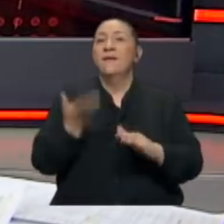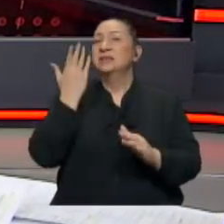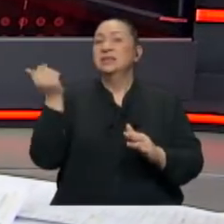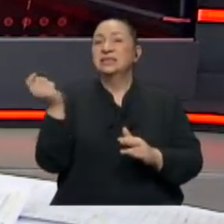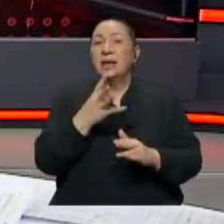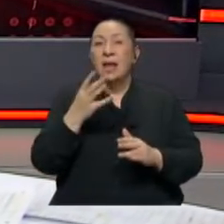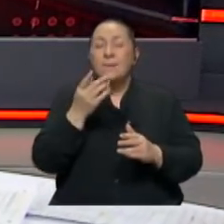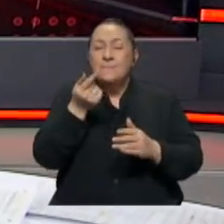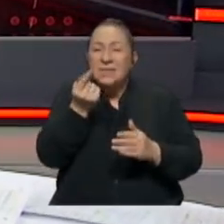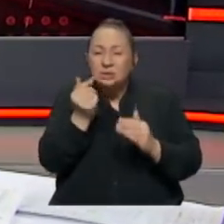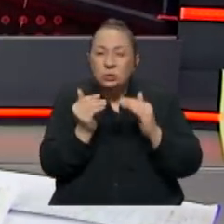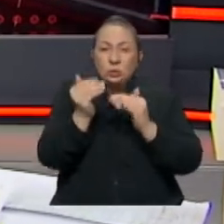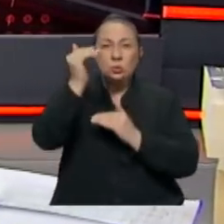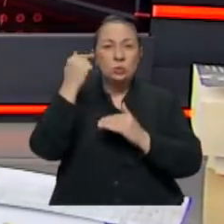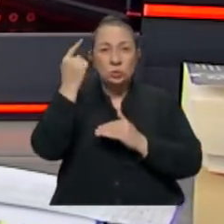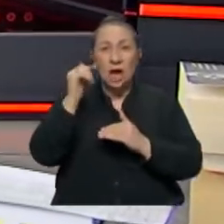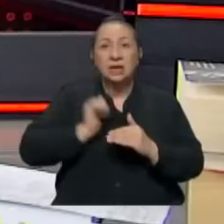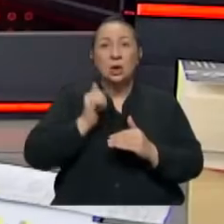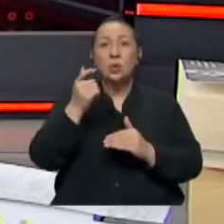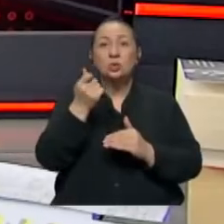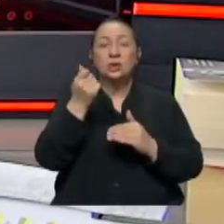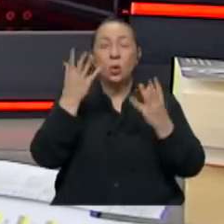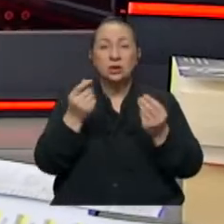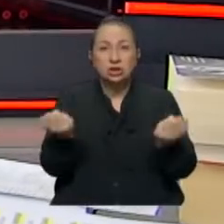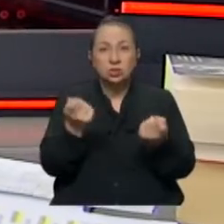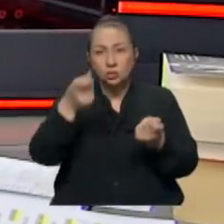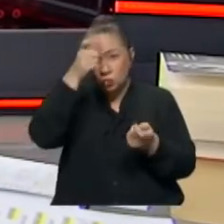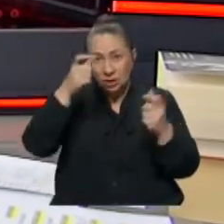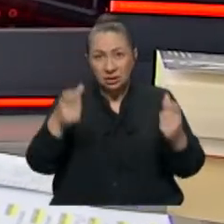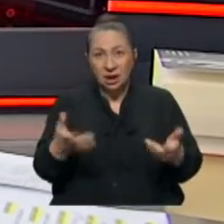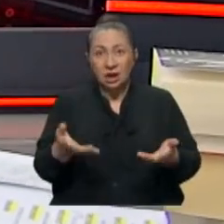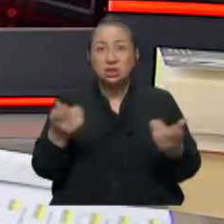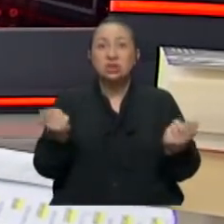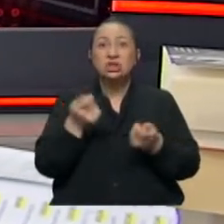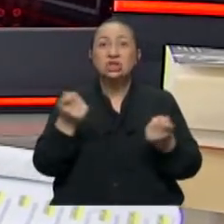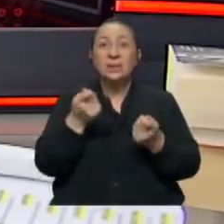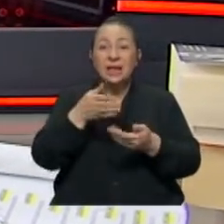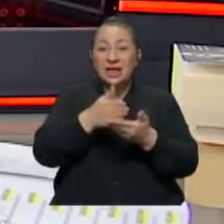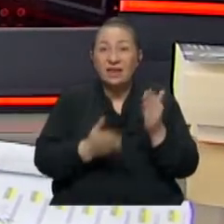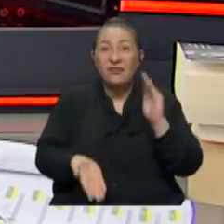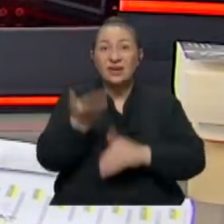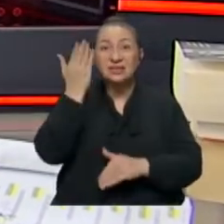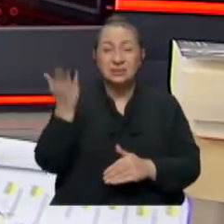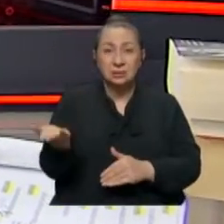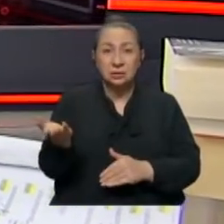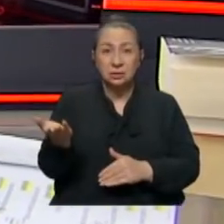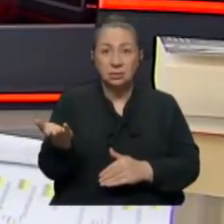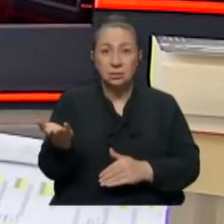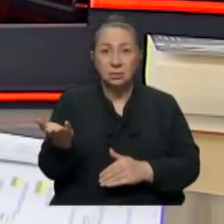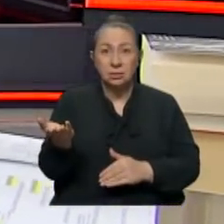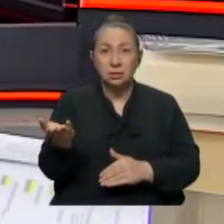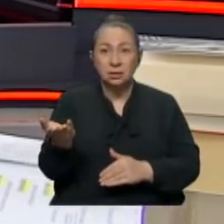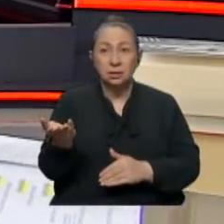fazla sayıda İnsan bir miktar üstünü düşünürseniz Asgari ücretli olarak çalışıyor Bu ülkenin çalışanlarımızın yarıdan fazlası